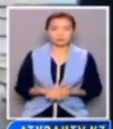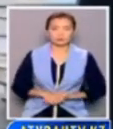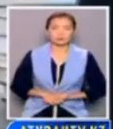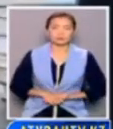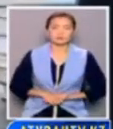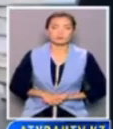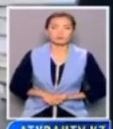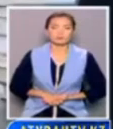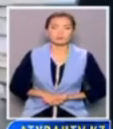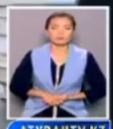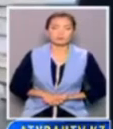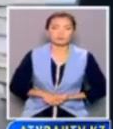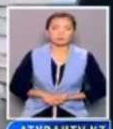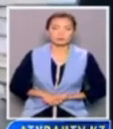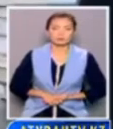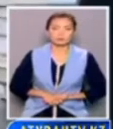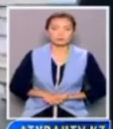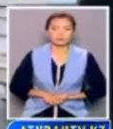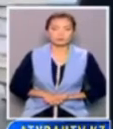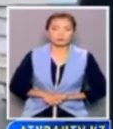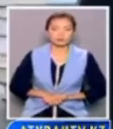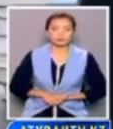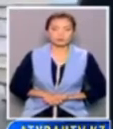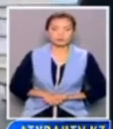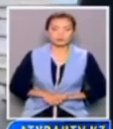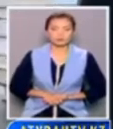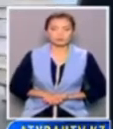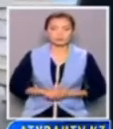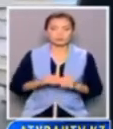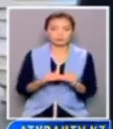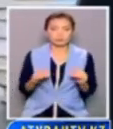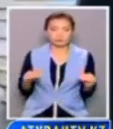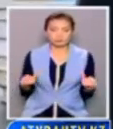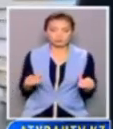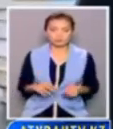үлкен байлық және оны өз ұрпағымызға